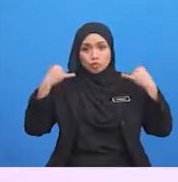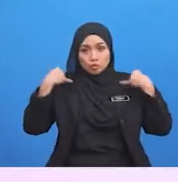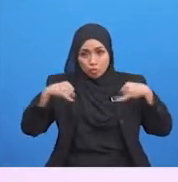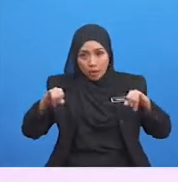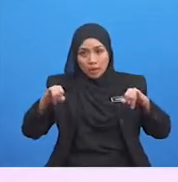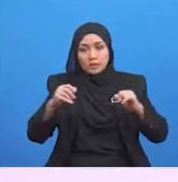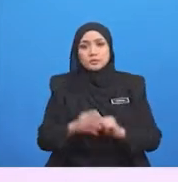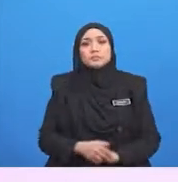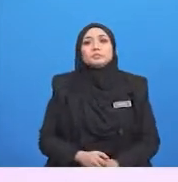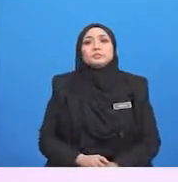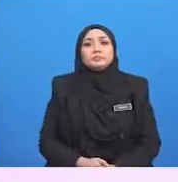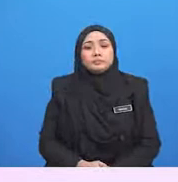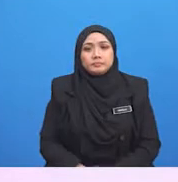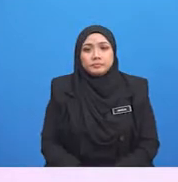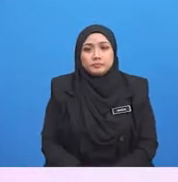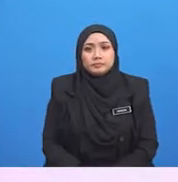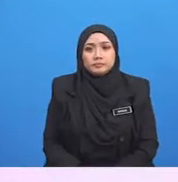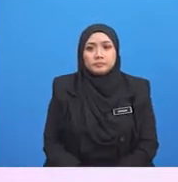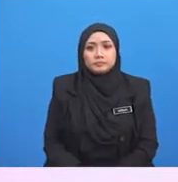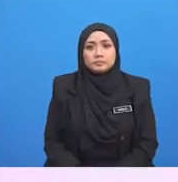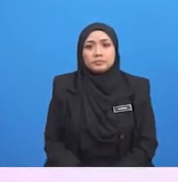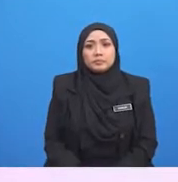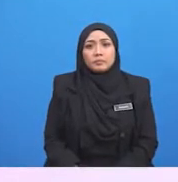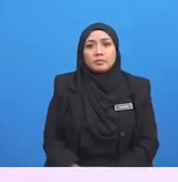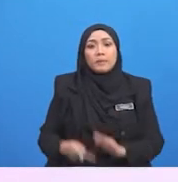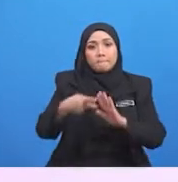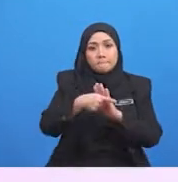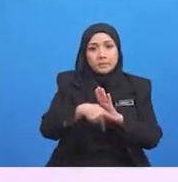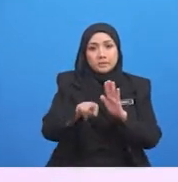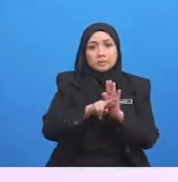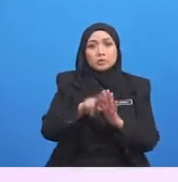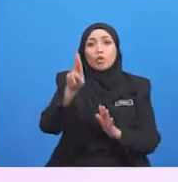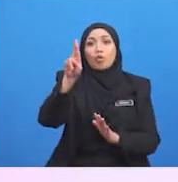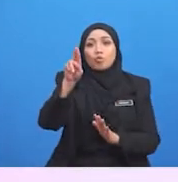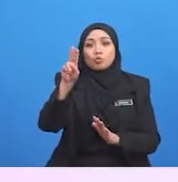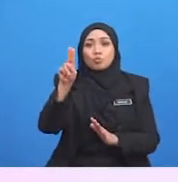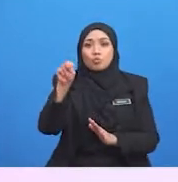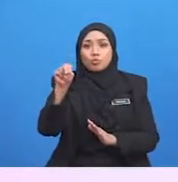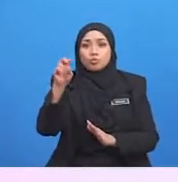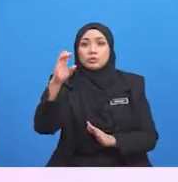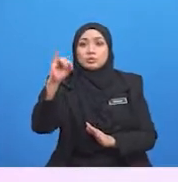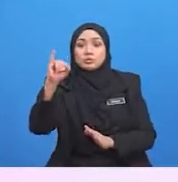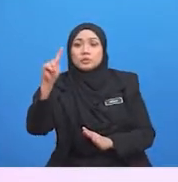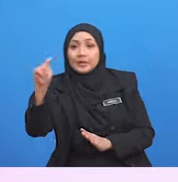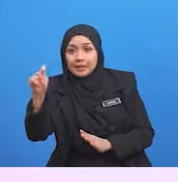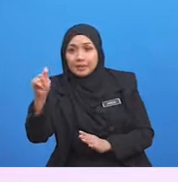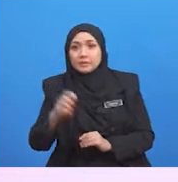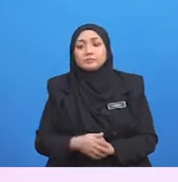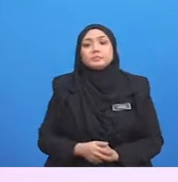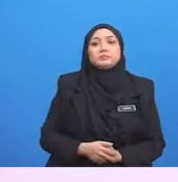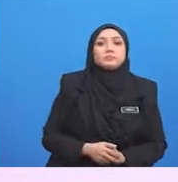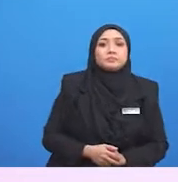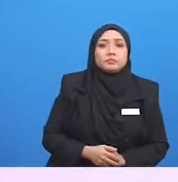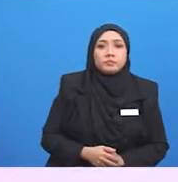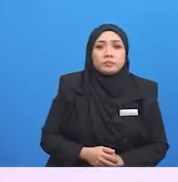kepada peruncit. Seterusnya, peruncit. Peruncit ialah pihak yang membeli secara pukal daripada pemborong dan peruncit ini